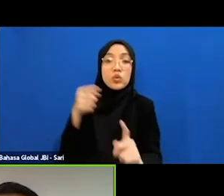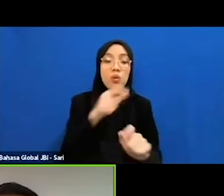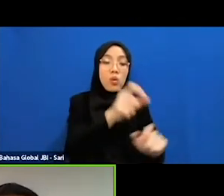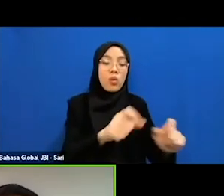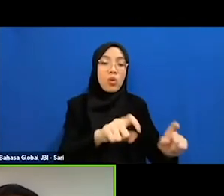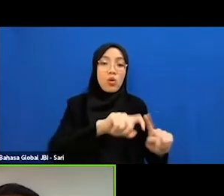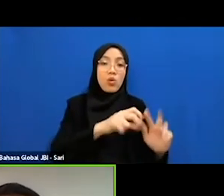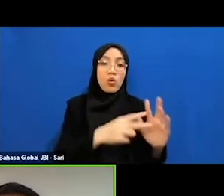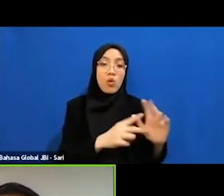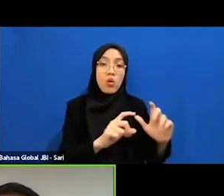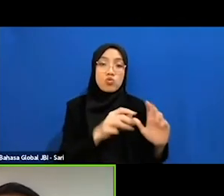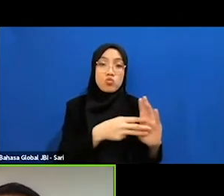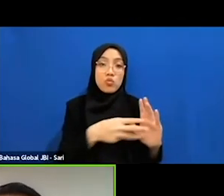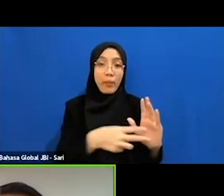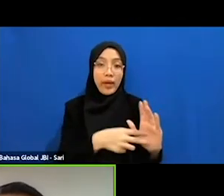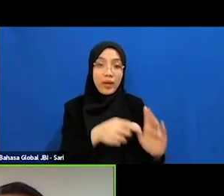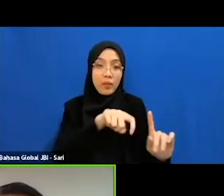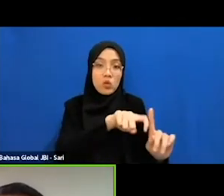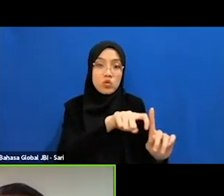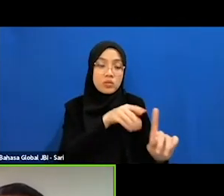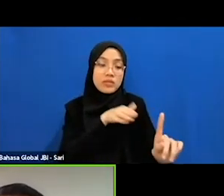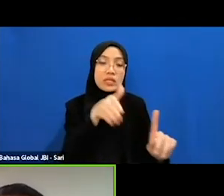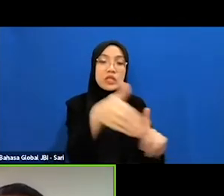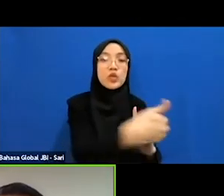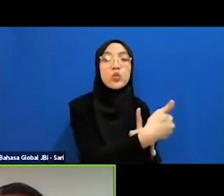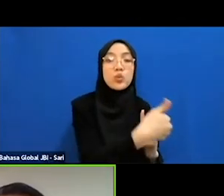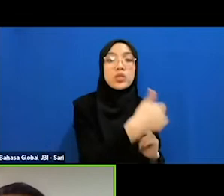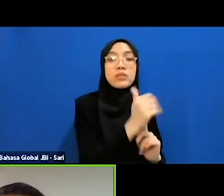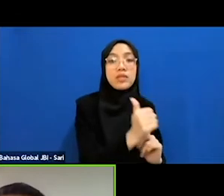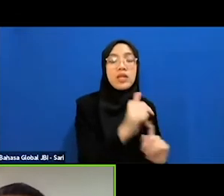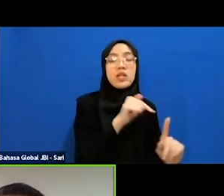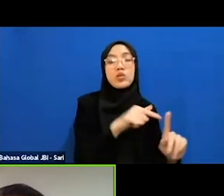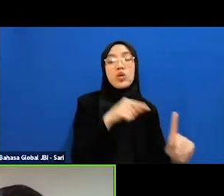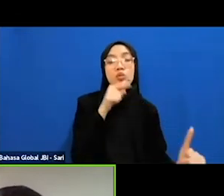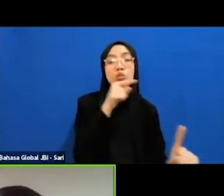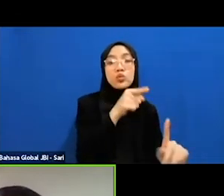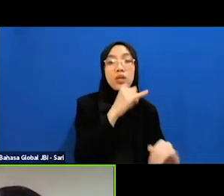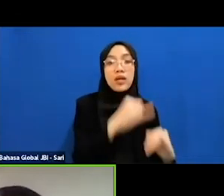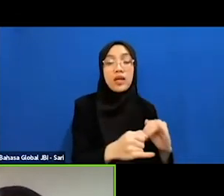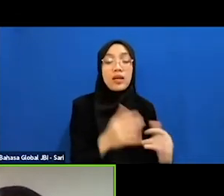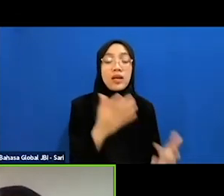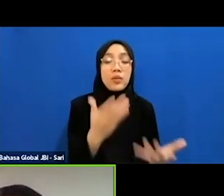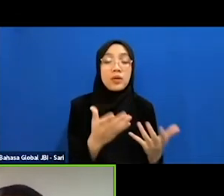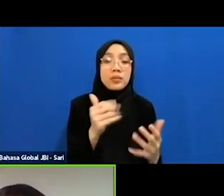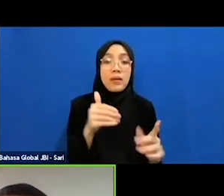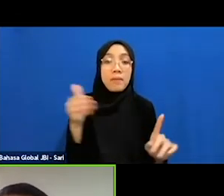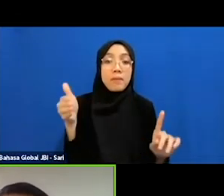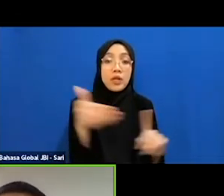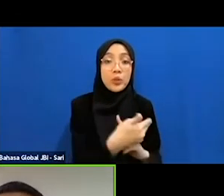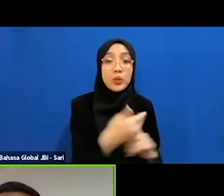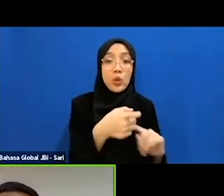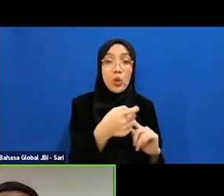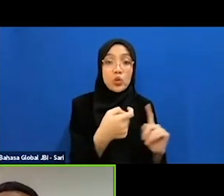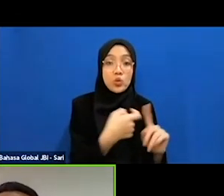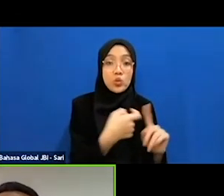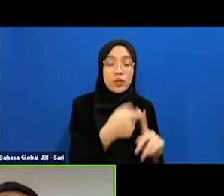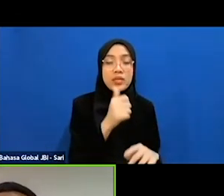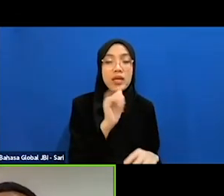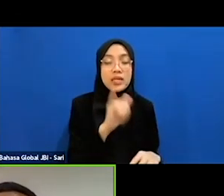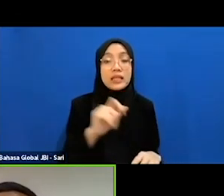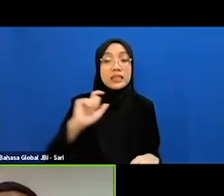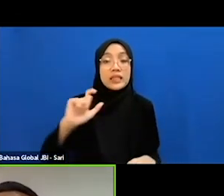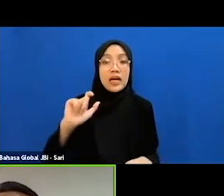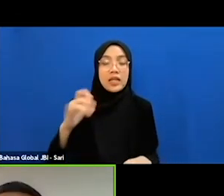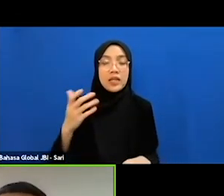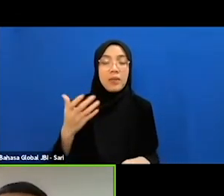terlindungi begitu tujuan akhirnya jadikan bisa saja ya melindungi konsumen itu bisa dengan